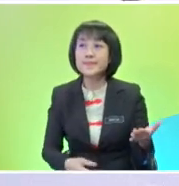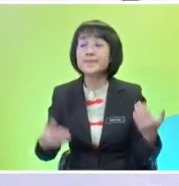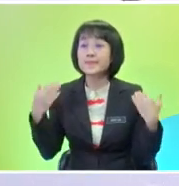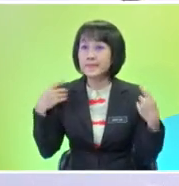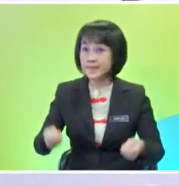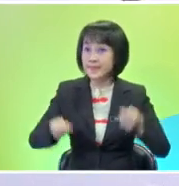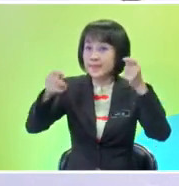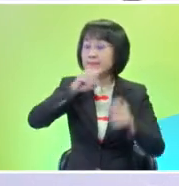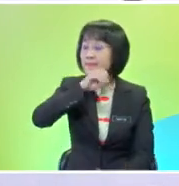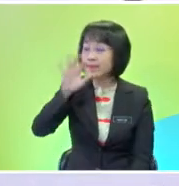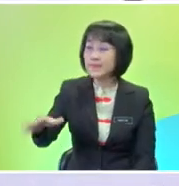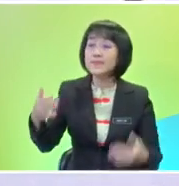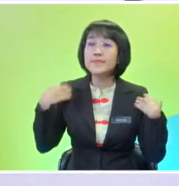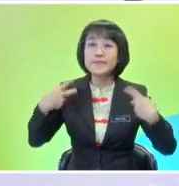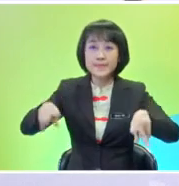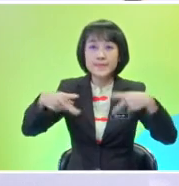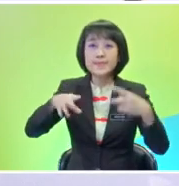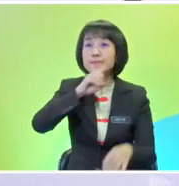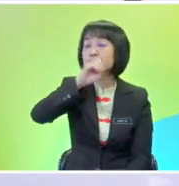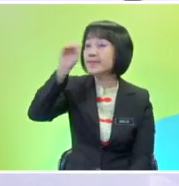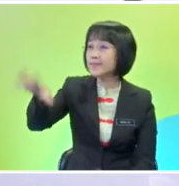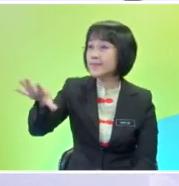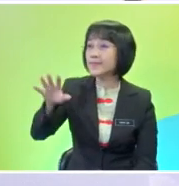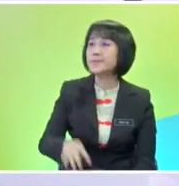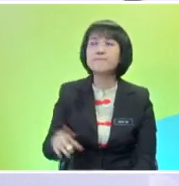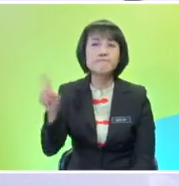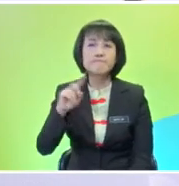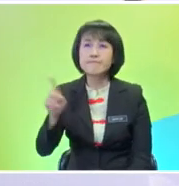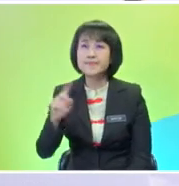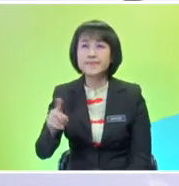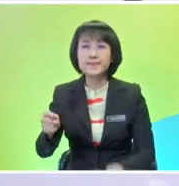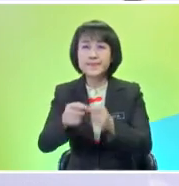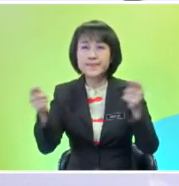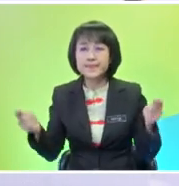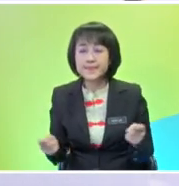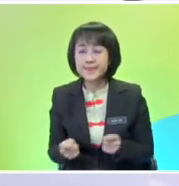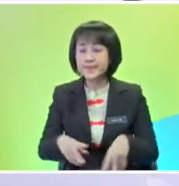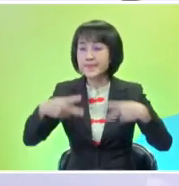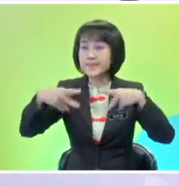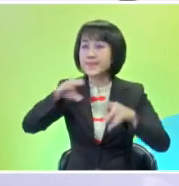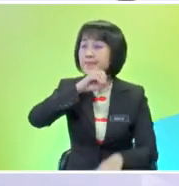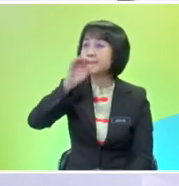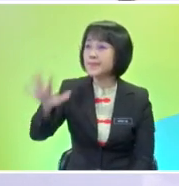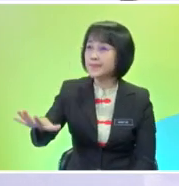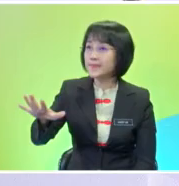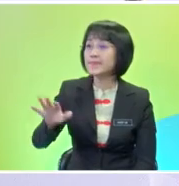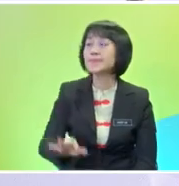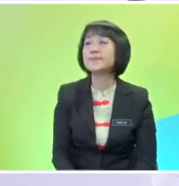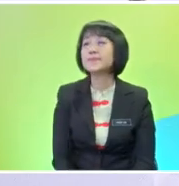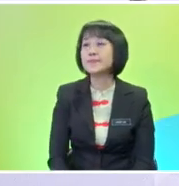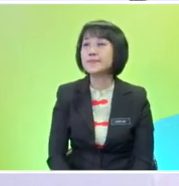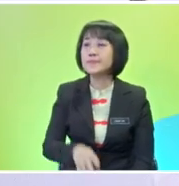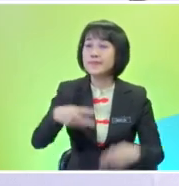sampah dan juga ada plastik sampah Cikgu hmm kat mana kedudukan plastik sampah tu ee kedudukan plastik sampah